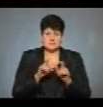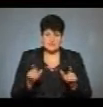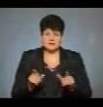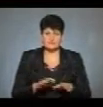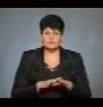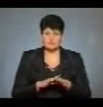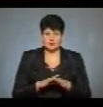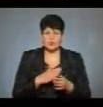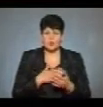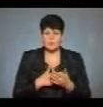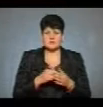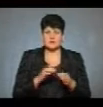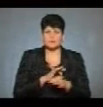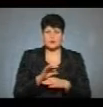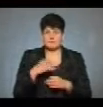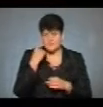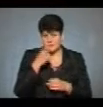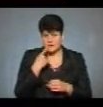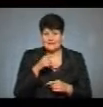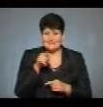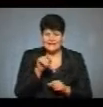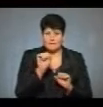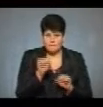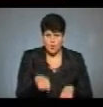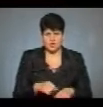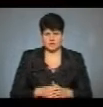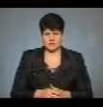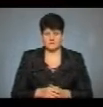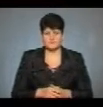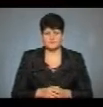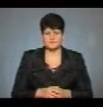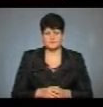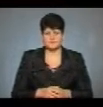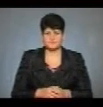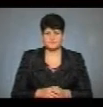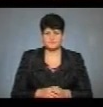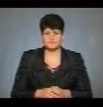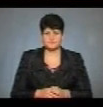проєкту громадської організації «Персоналіті ти можеш». Подробиці у сюжеті Анжели Шове.